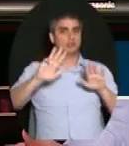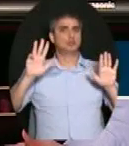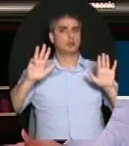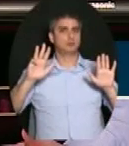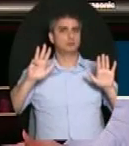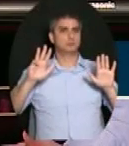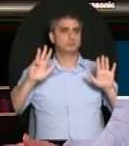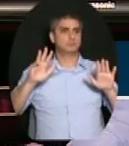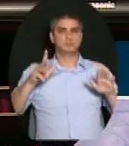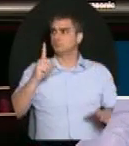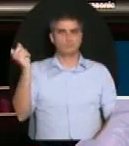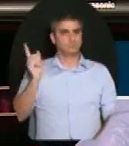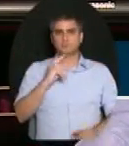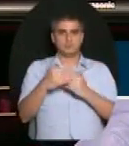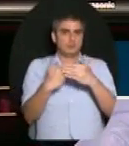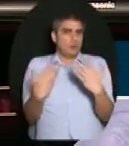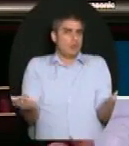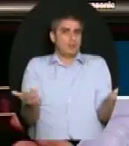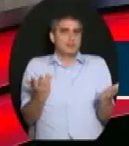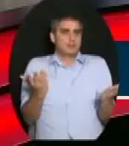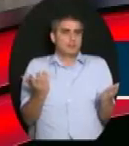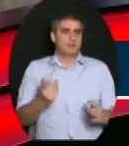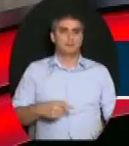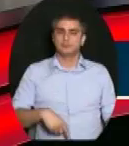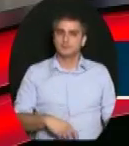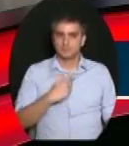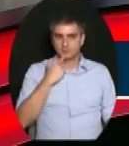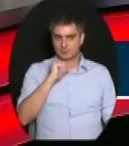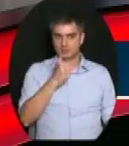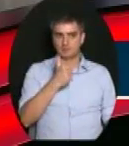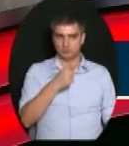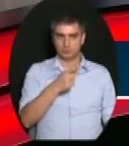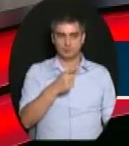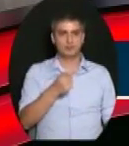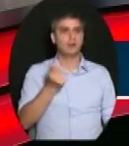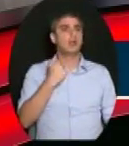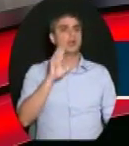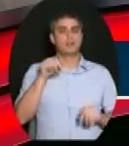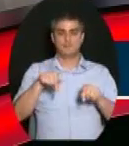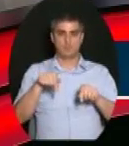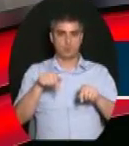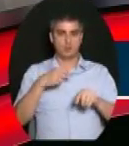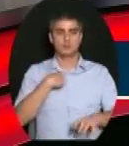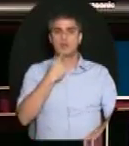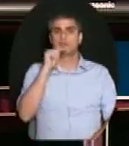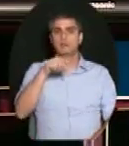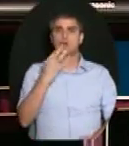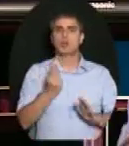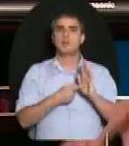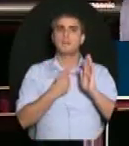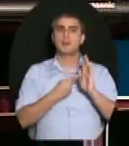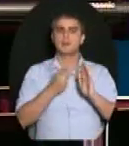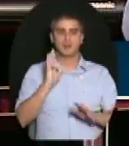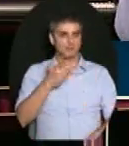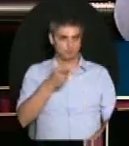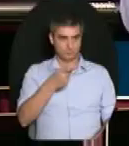9 החודשים, למה לא... לא הייתה התקדמות, לא הייתה פריצת דרך. אבל א', אני גם באולפן הזה אצלך אמרתי את זה כמה פעמים.